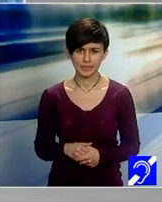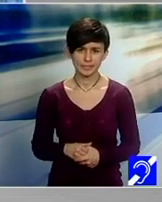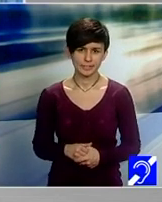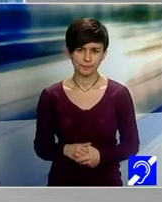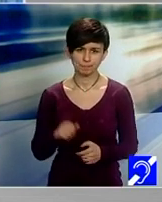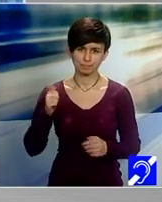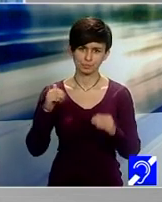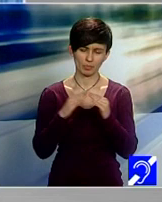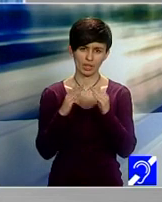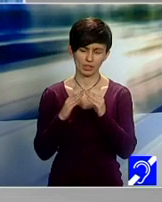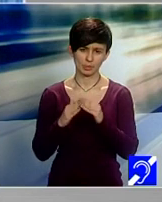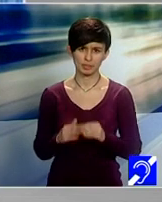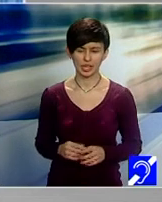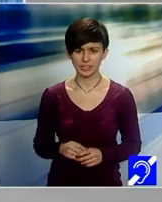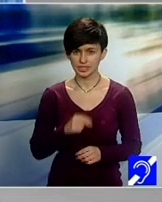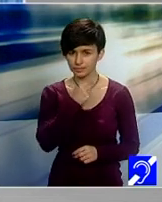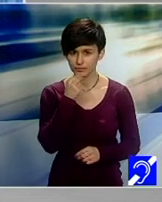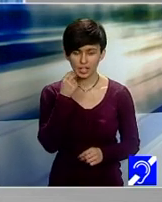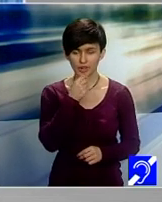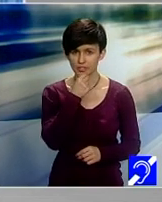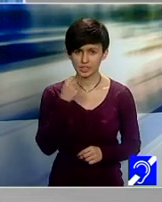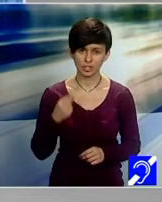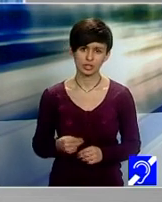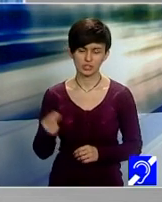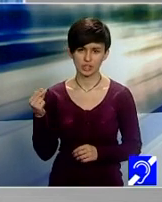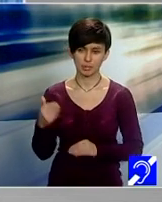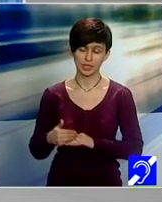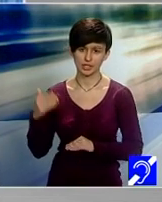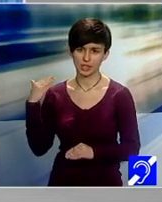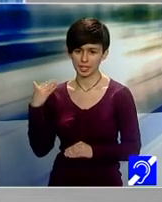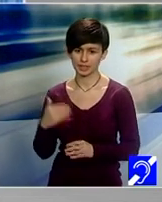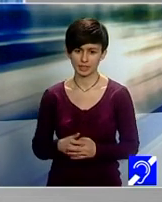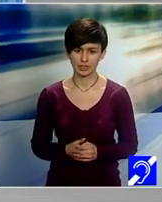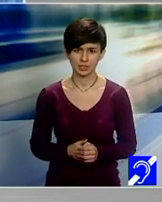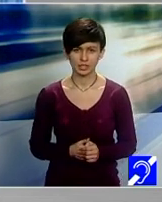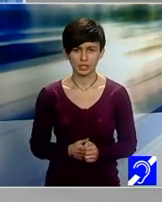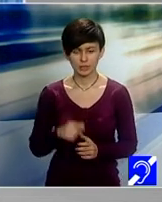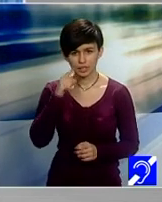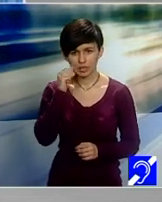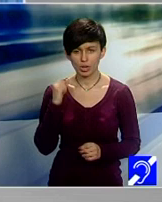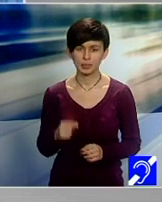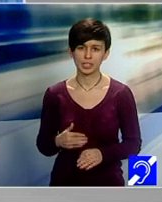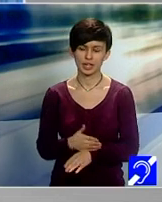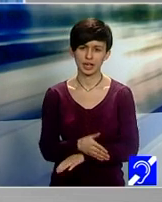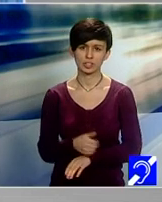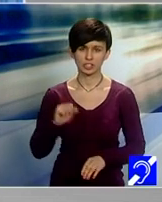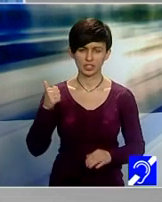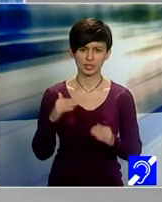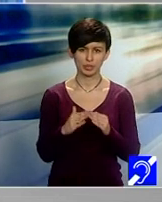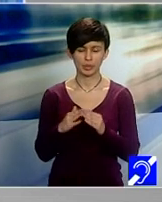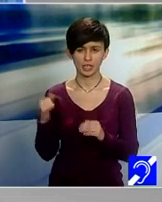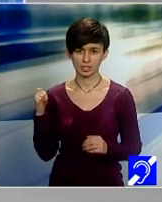Casă, principalul avantaj este avansul. Pentru că majoritatea celor care accesează Prima Casă vin pentru că avansul